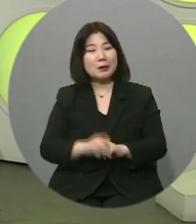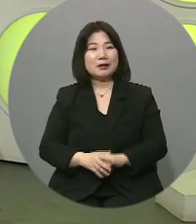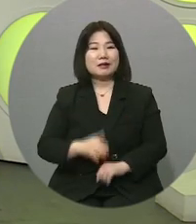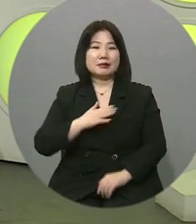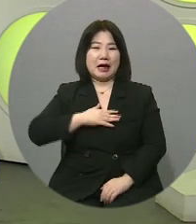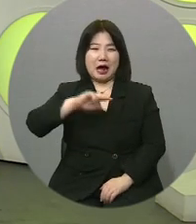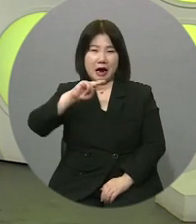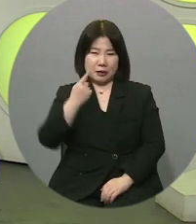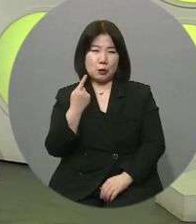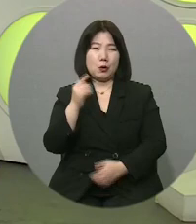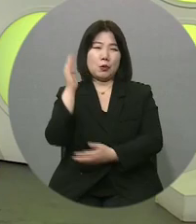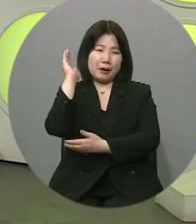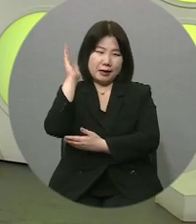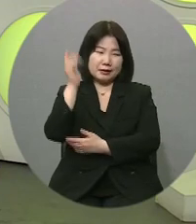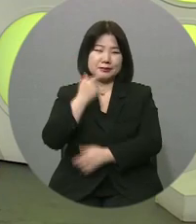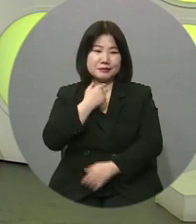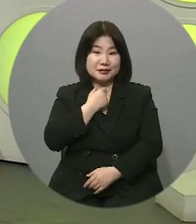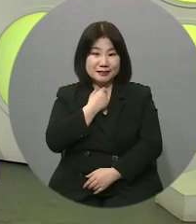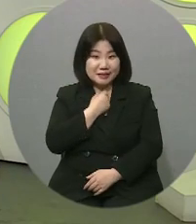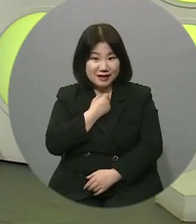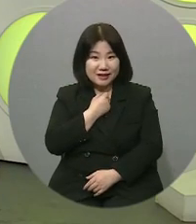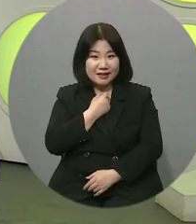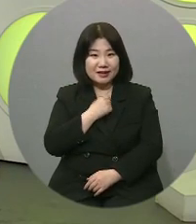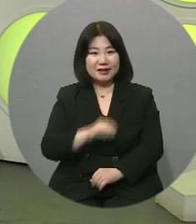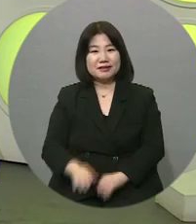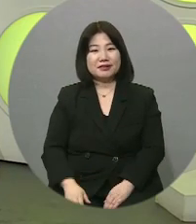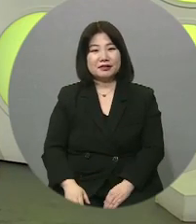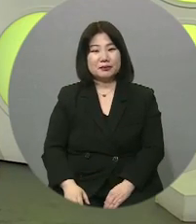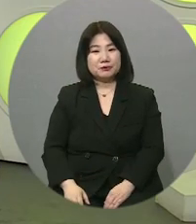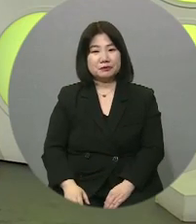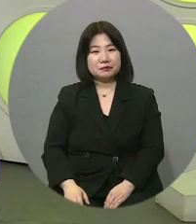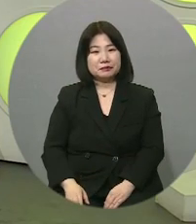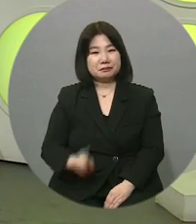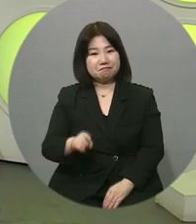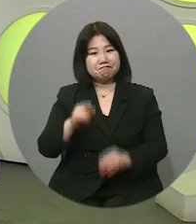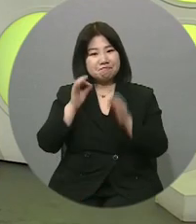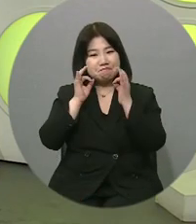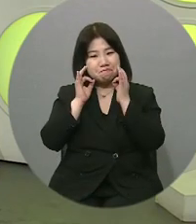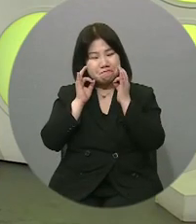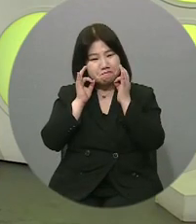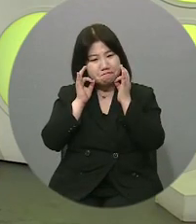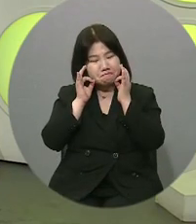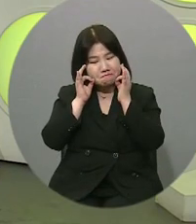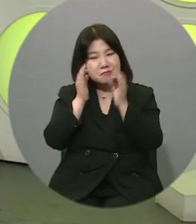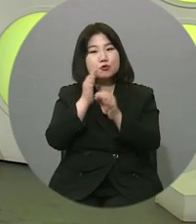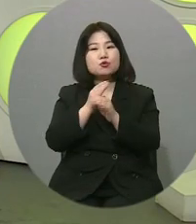합시다. 나도 말 좀 합시다. 캠페인을 진행하고 있는데 저희가 또 이렇게 노력하다 보니까 이런